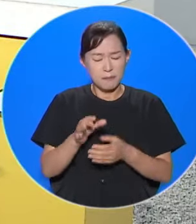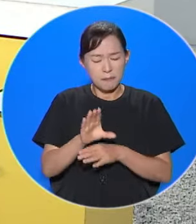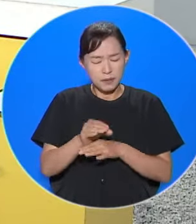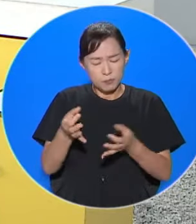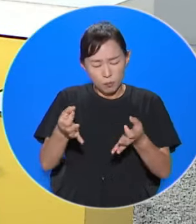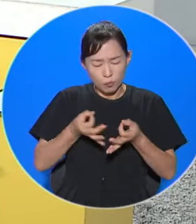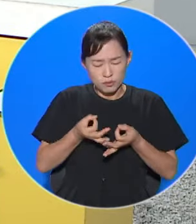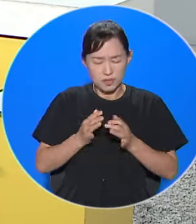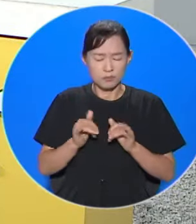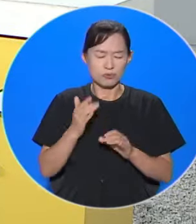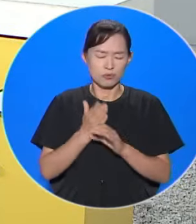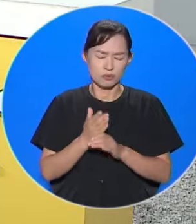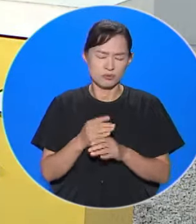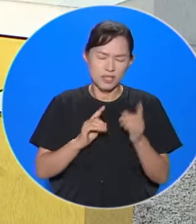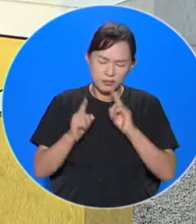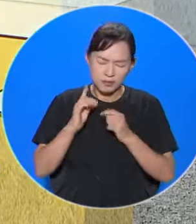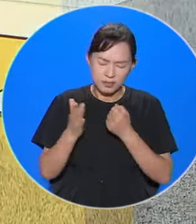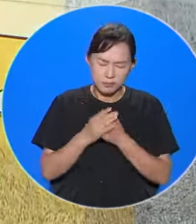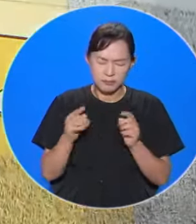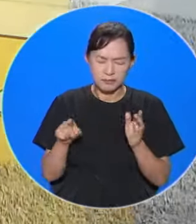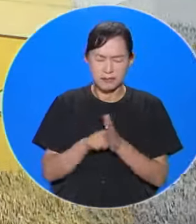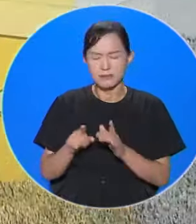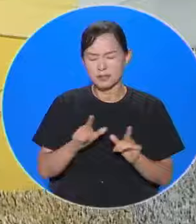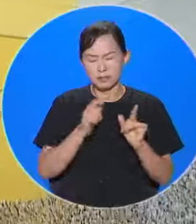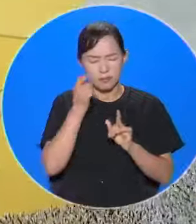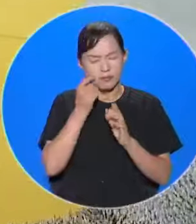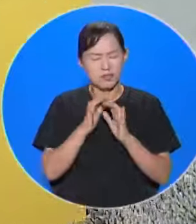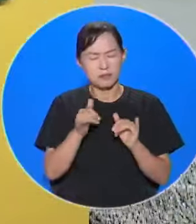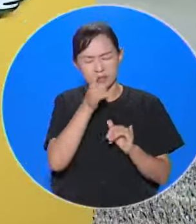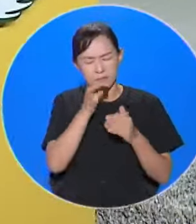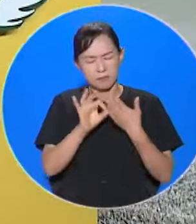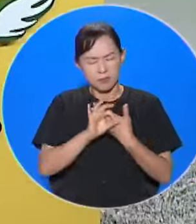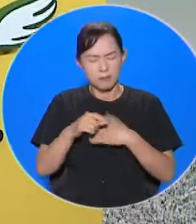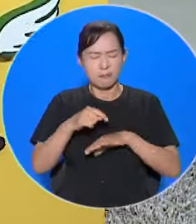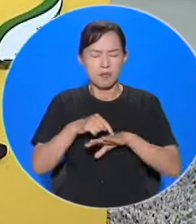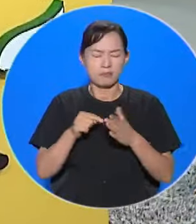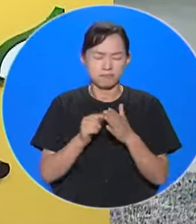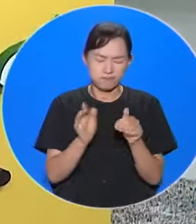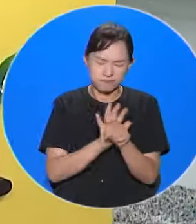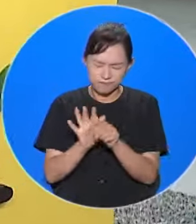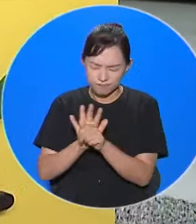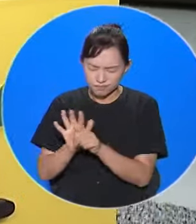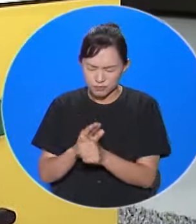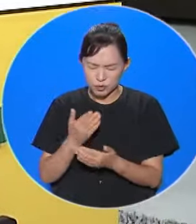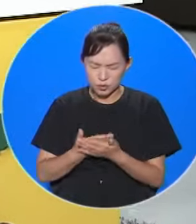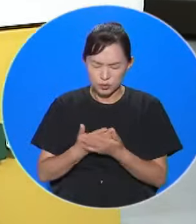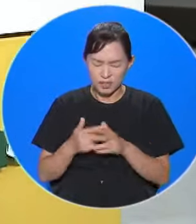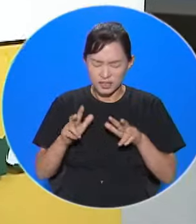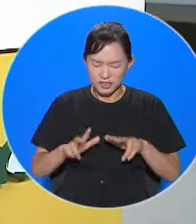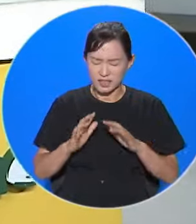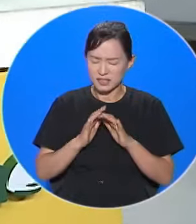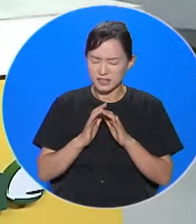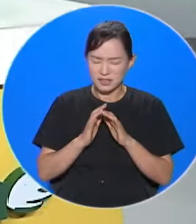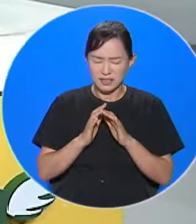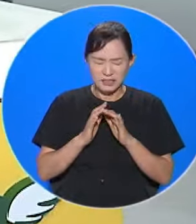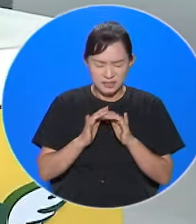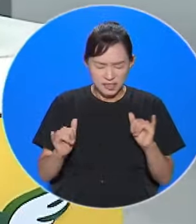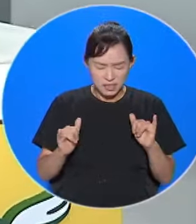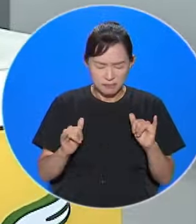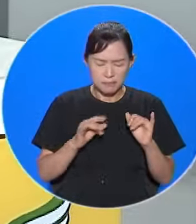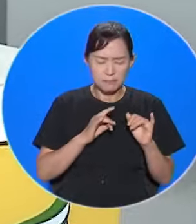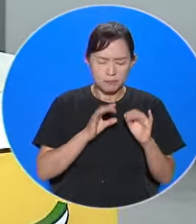상처로 믿음 생활하지 못하는 분들이 있다면 하나님 그 마음을 어루만져 주시고 그러나 이제 하나님 사람을 뛰어넘어